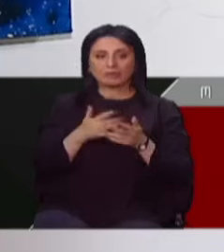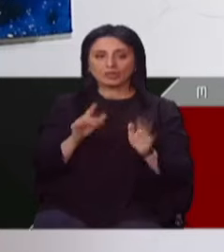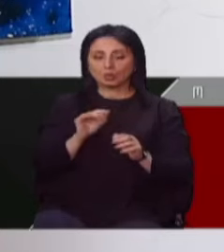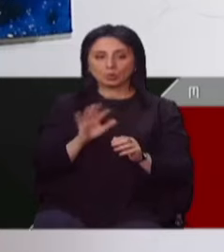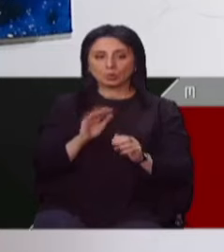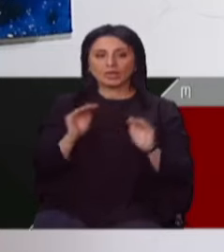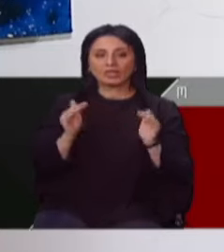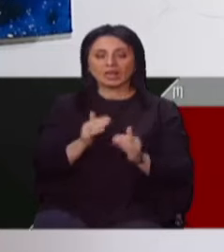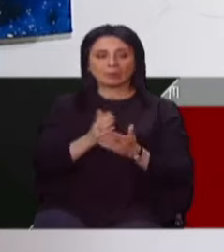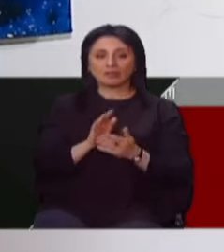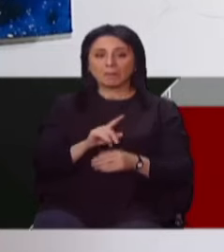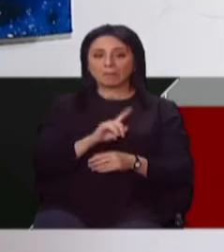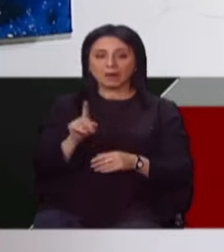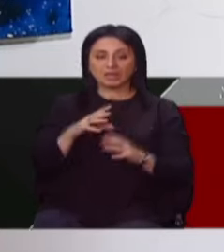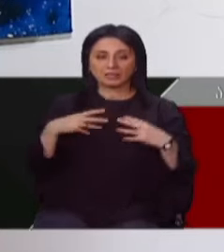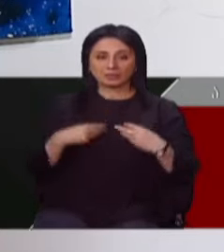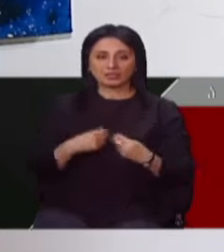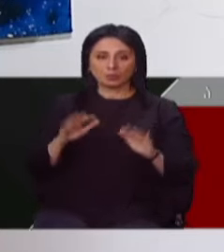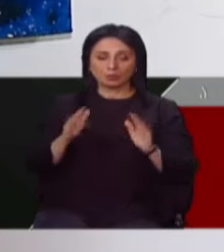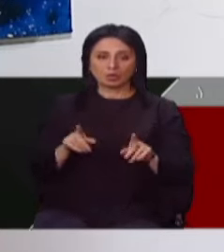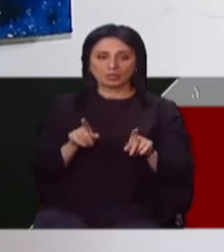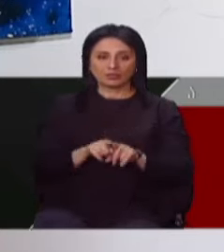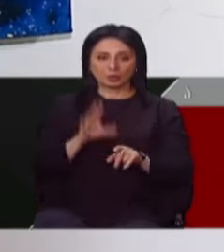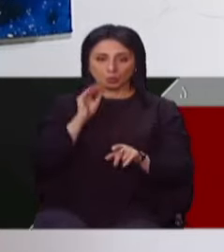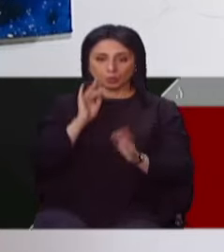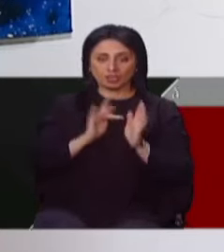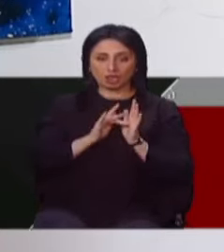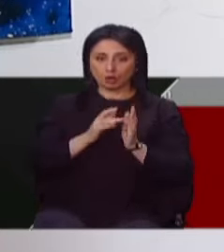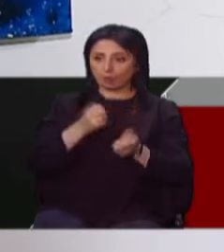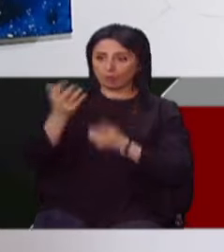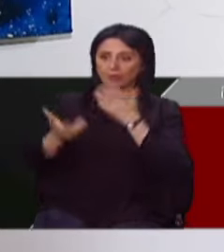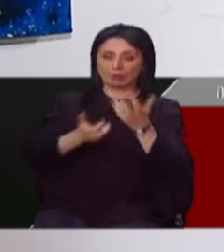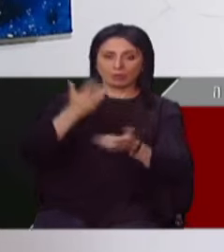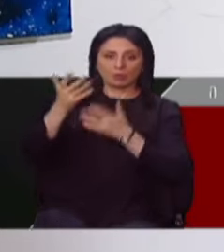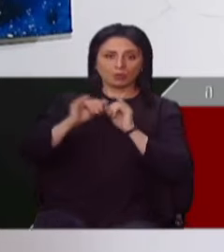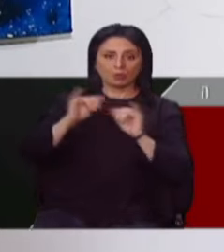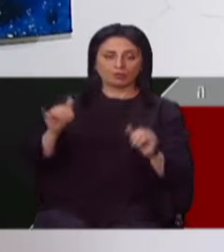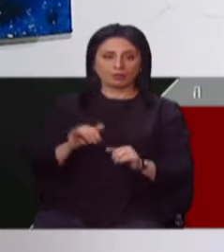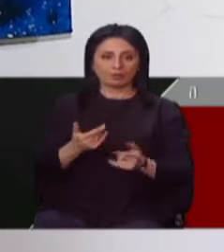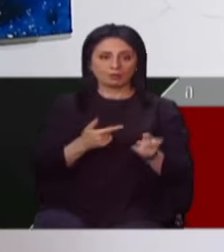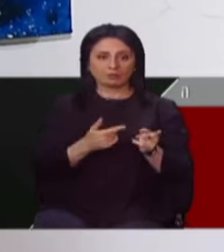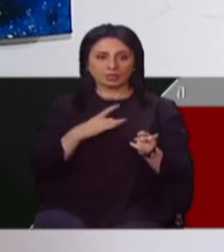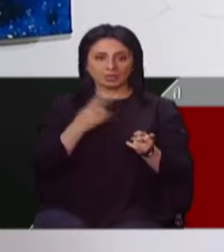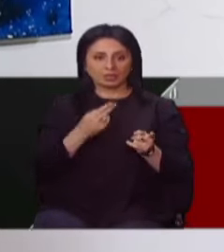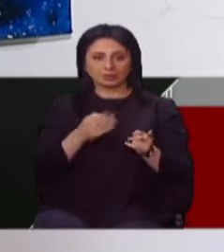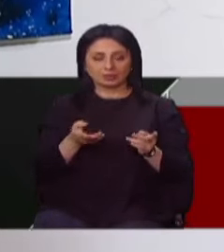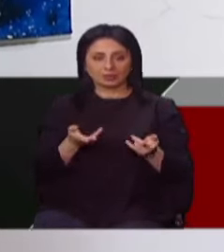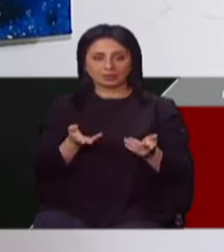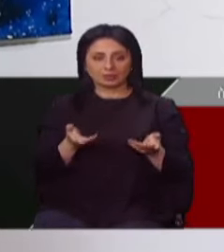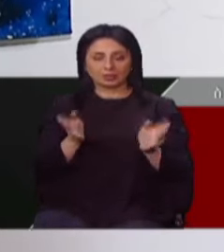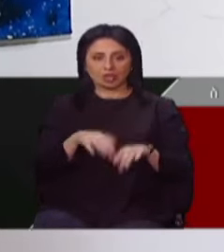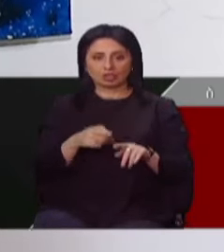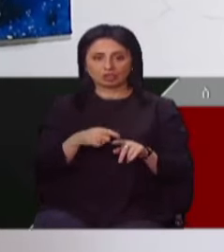არა ნაკლები არ არის, მაგრამ სამწუხაროდ მოხდა ისე, როდესაც ტურიზმი აყვავდა ჩვენ ქვეყანაში, რაღაცნაირად ეს ჩვენი რეგიონი